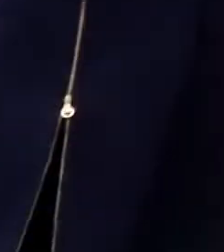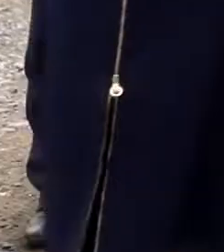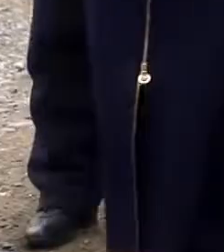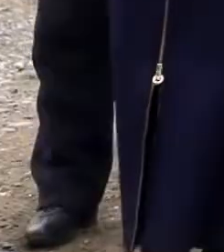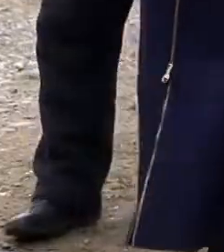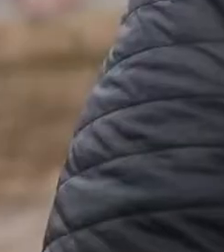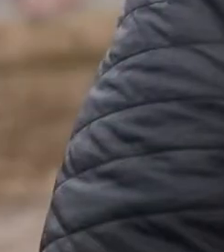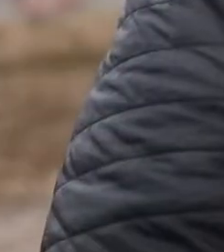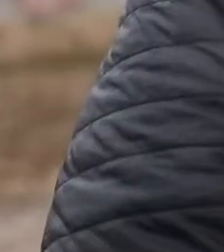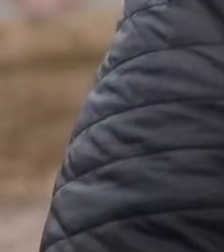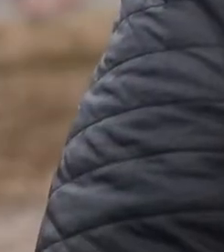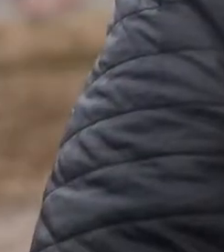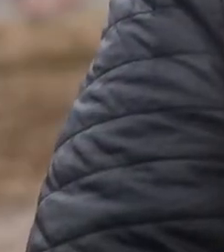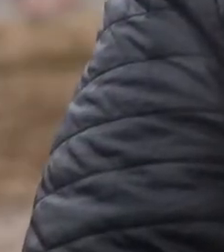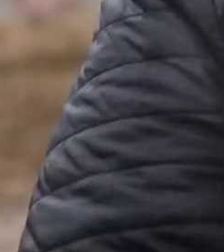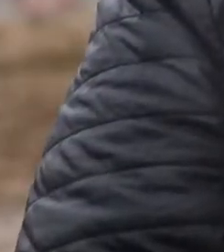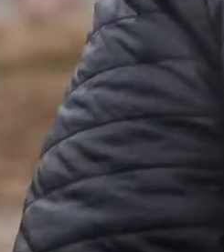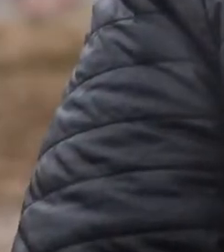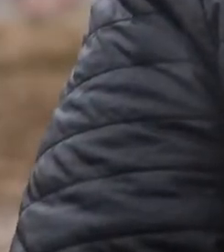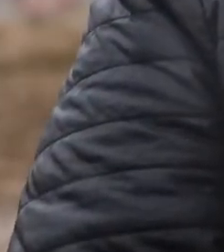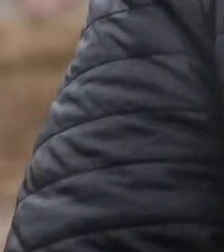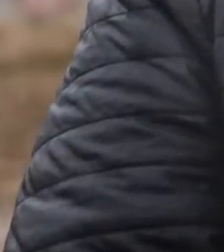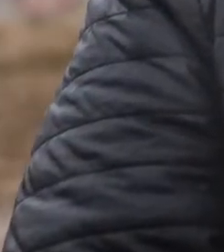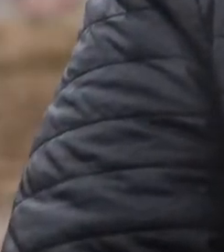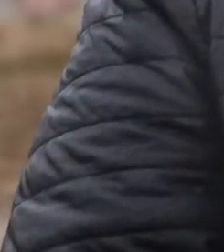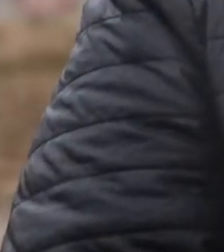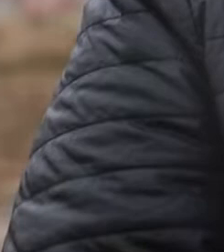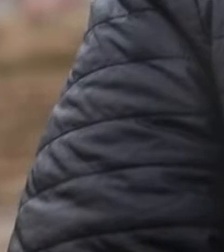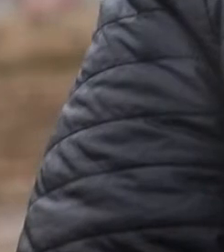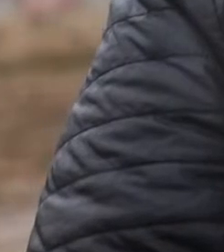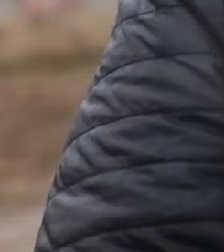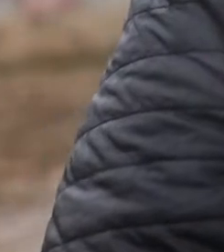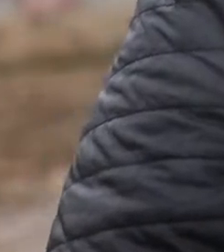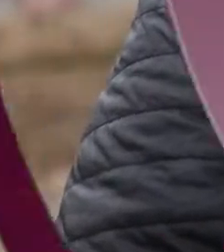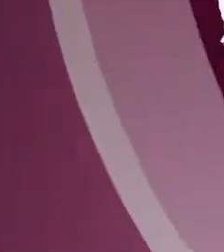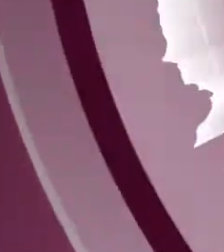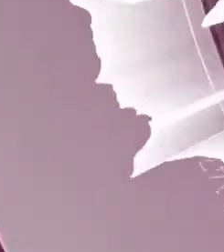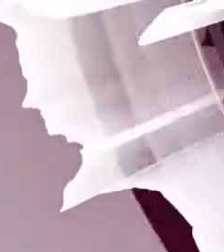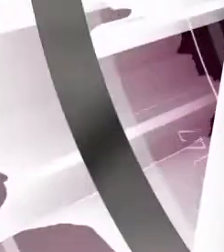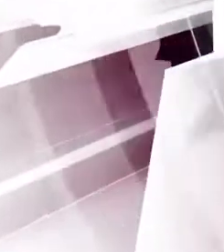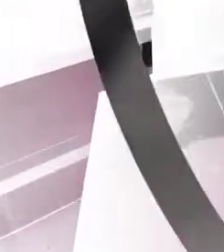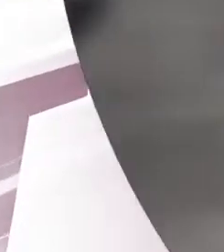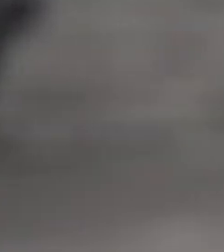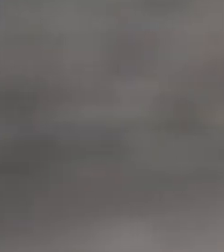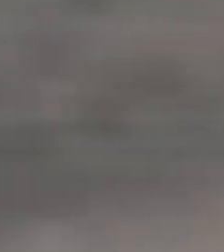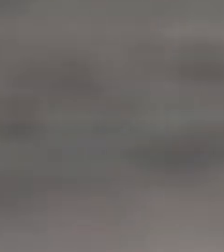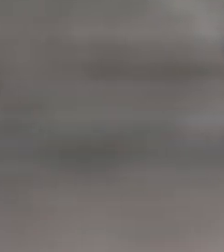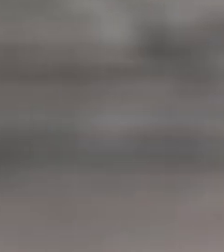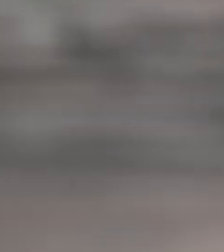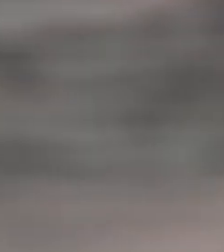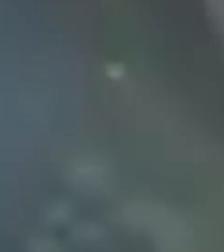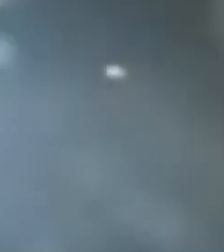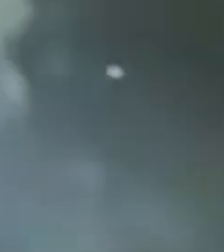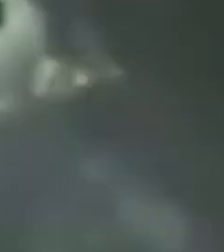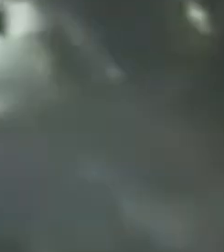наши корреспонденты. Пожалуйста, можете забирать свое имущество. Вы не имеете права на эту землю. Месяц после